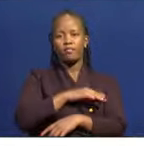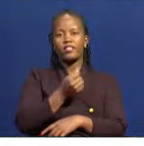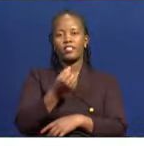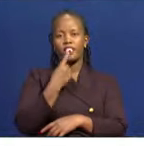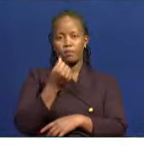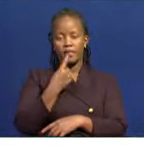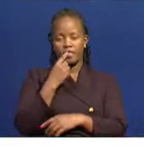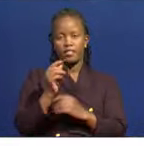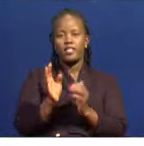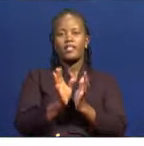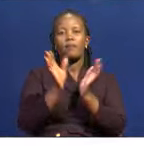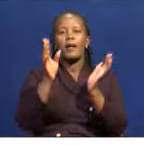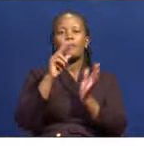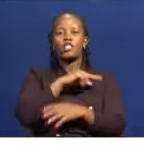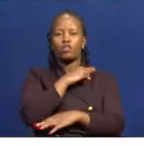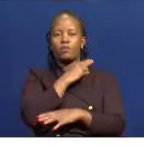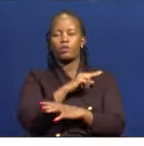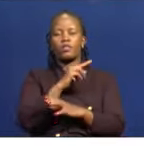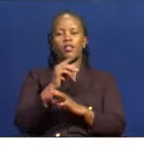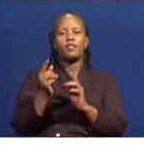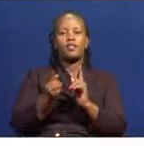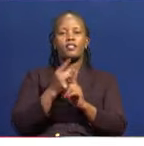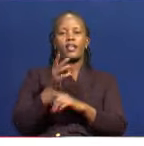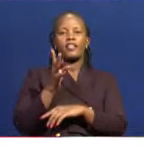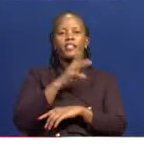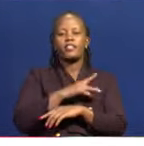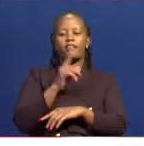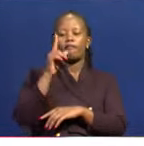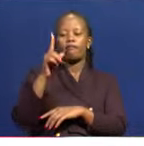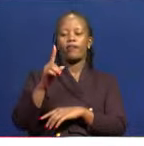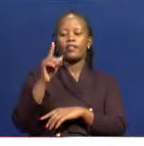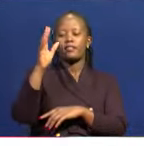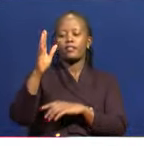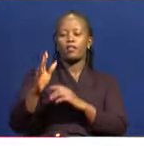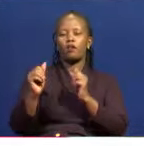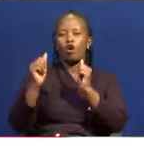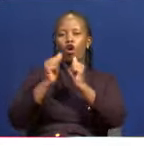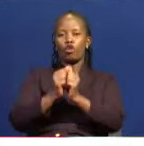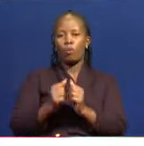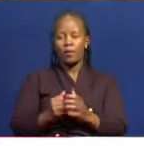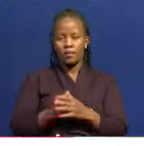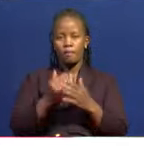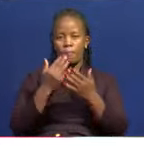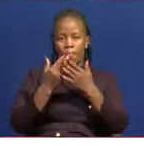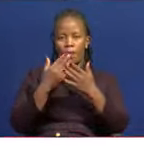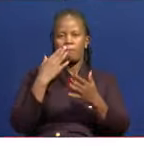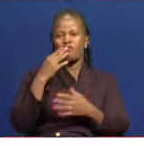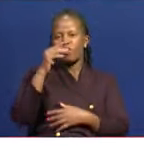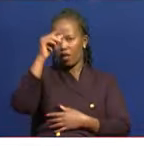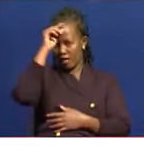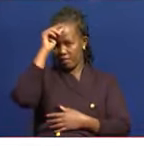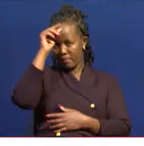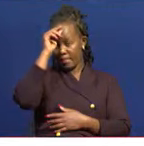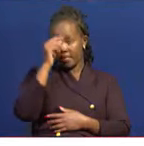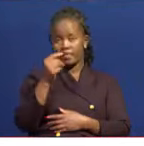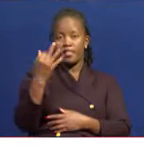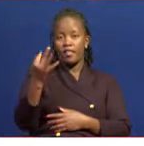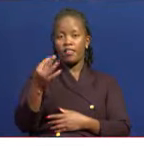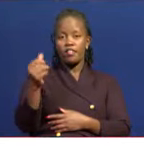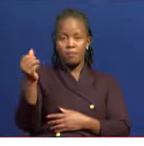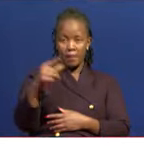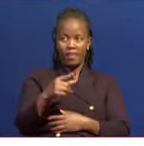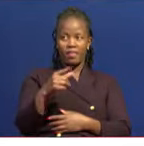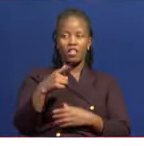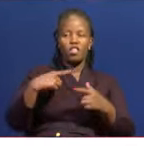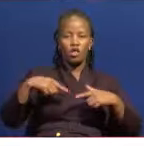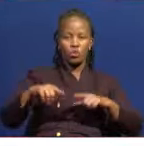umma kuanzia tarehe mosi mwezi Oktoba mwaka 2024. Serikali ilikuwa imeweka makataa ya miezi mitatu ili kutoa fursa ya